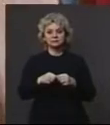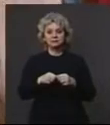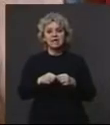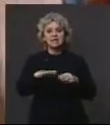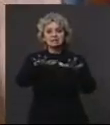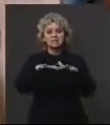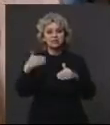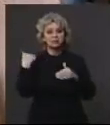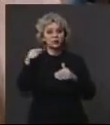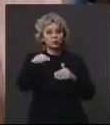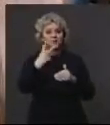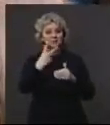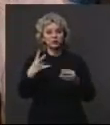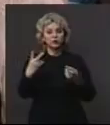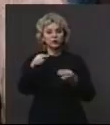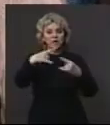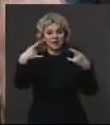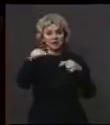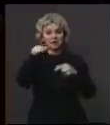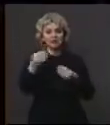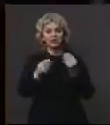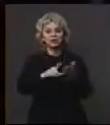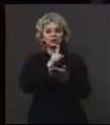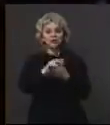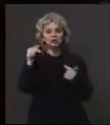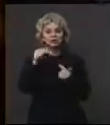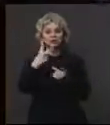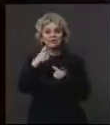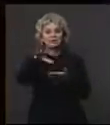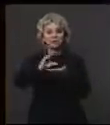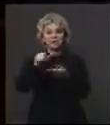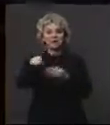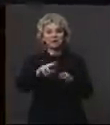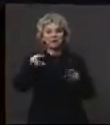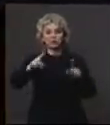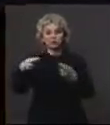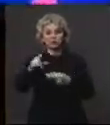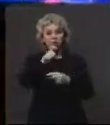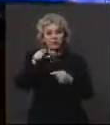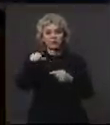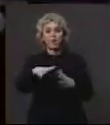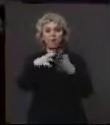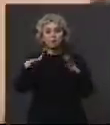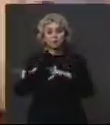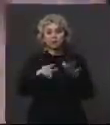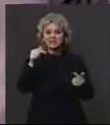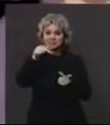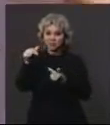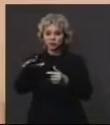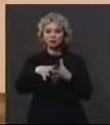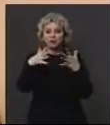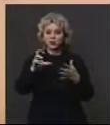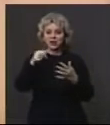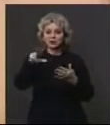К зрителям спиной смотреть нужно на экран. Игроки должны четко зеркалить танцующих на экране персонажей. Чем больше движений совпадет, тем